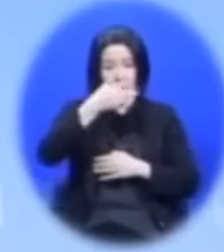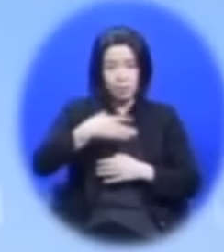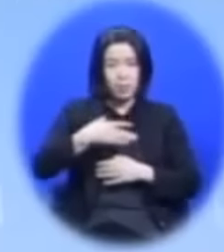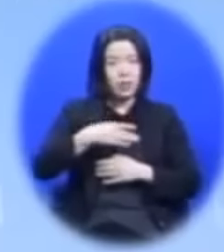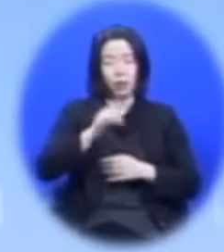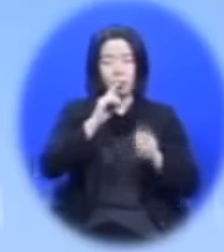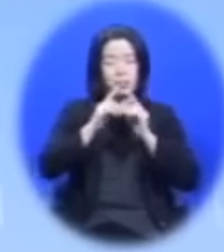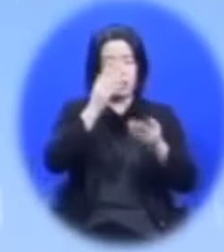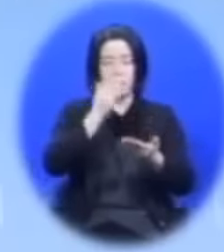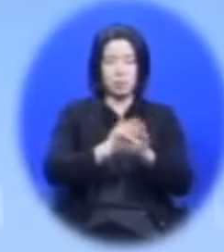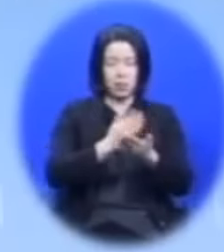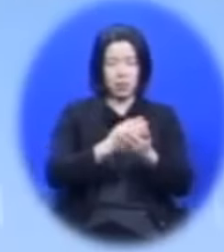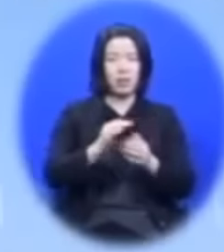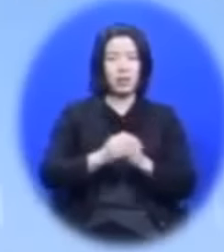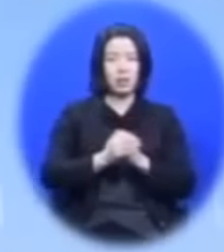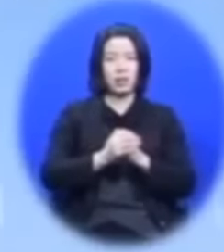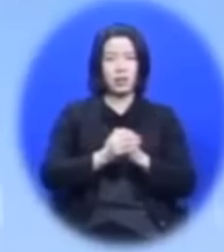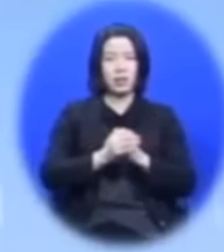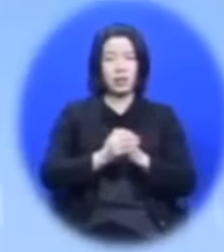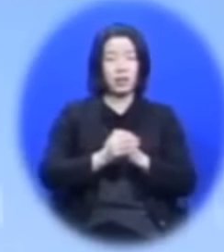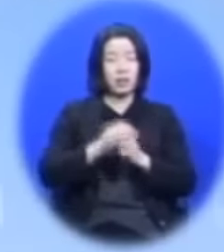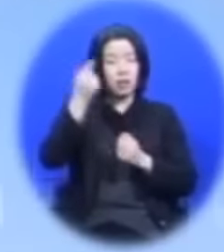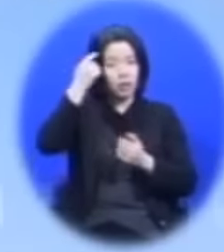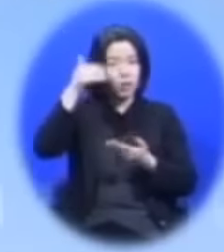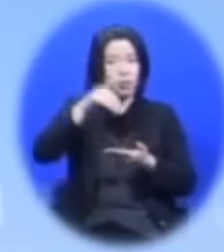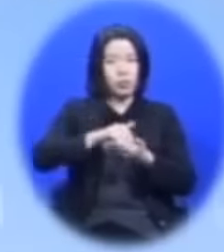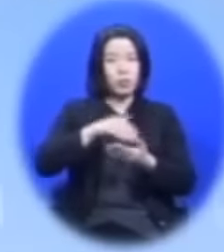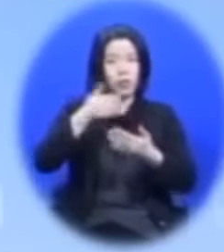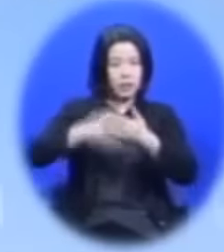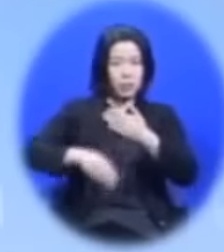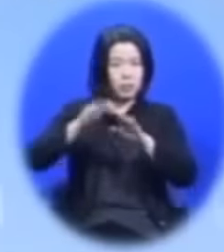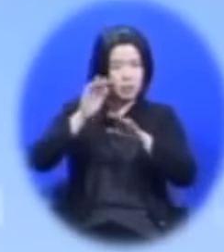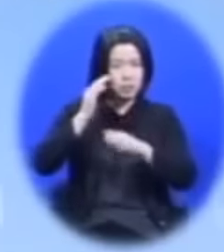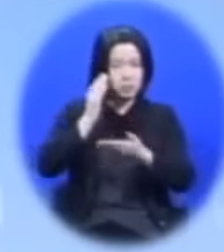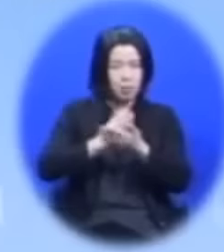힘들다고만 하지 마세요. 후회를 남기지 마세요.